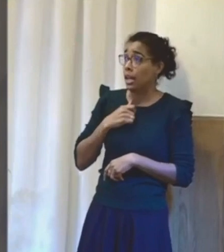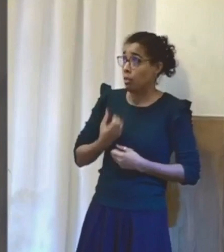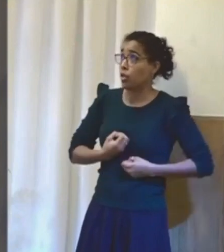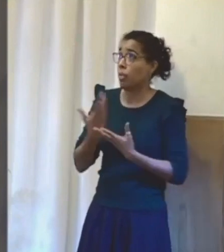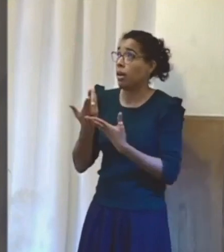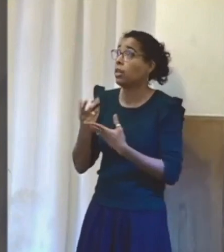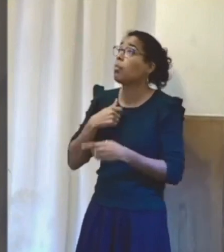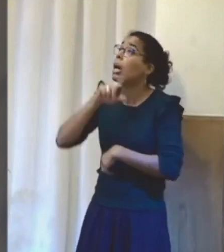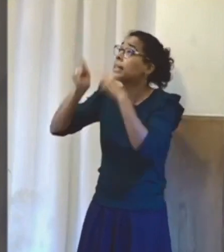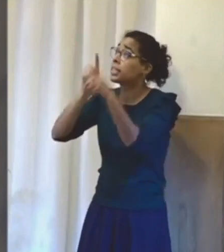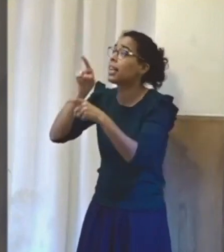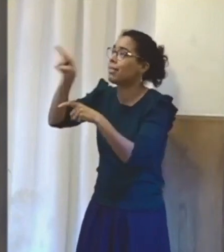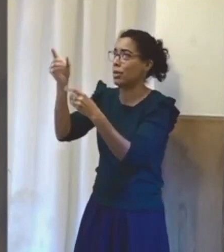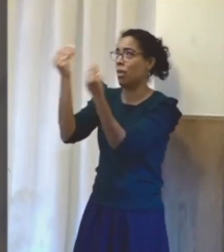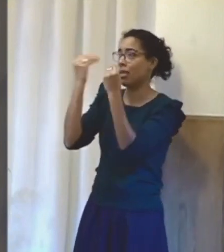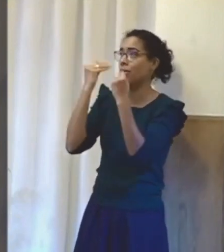tu m'instruiras. »